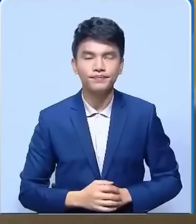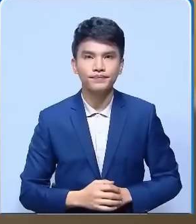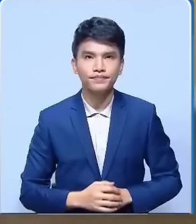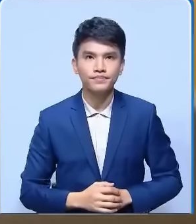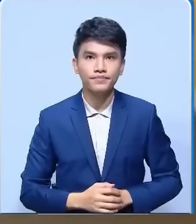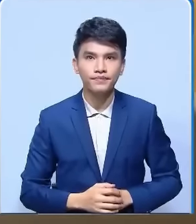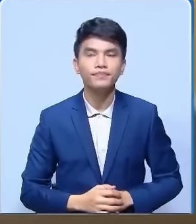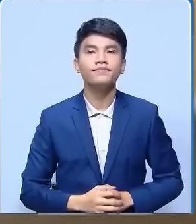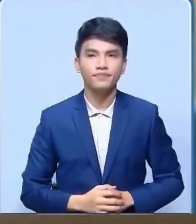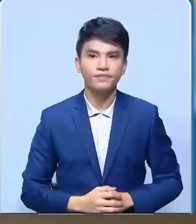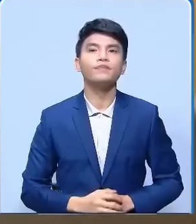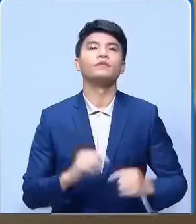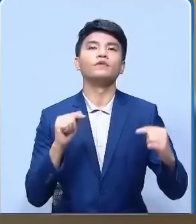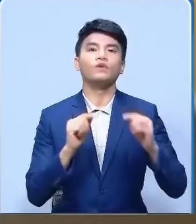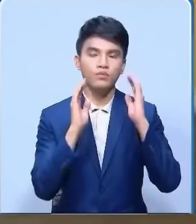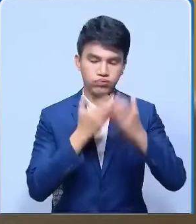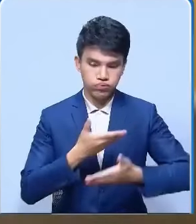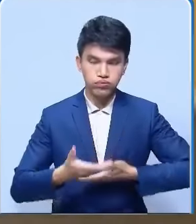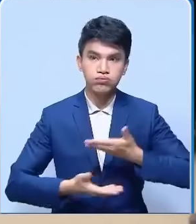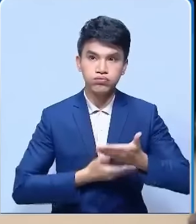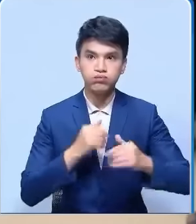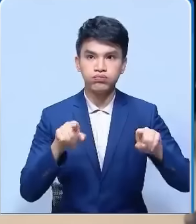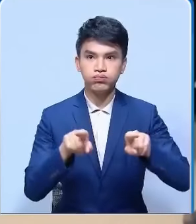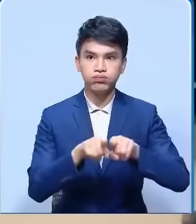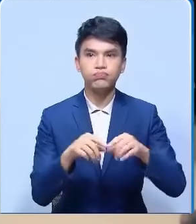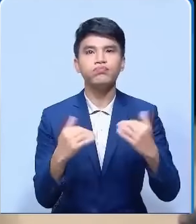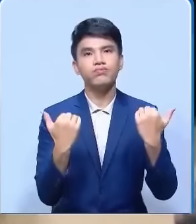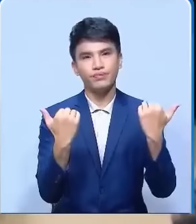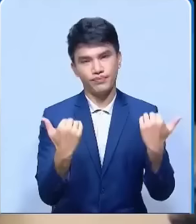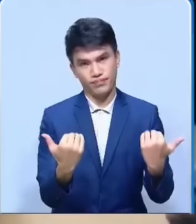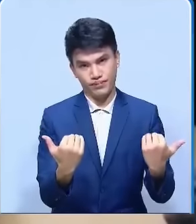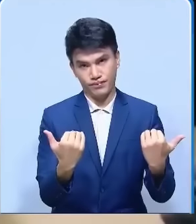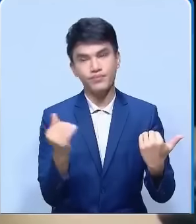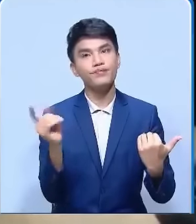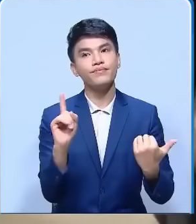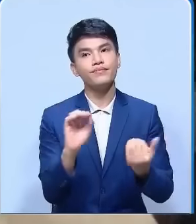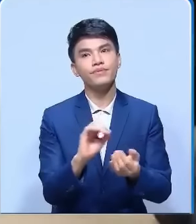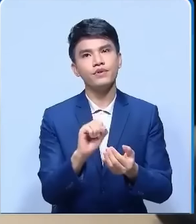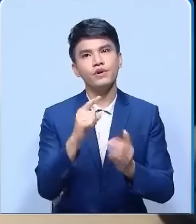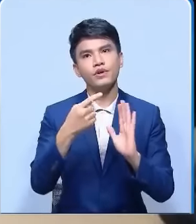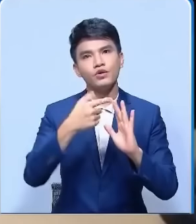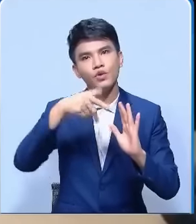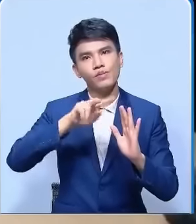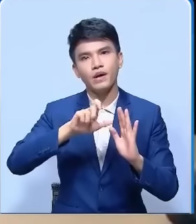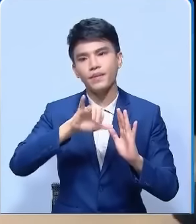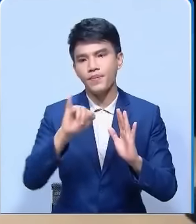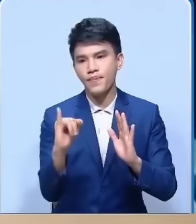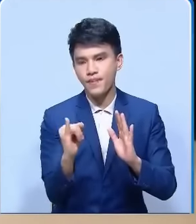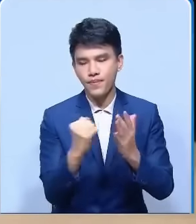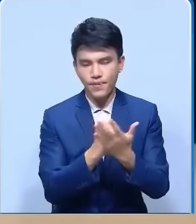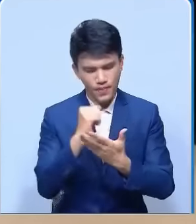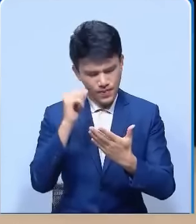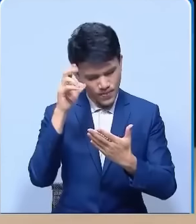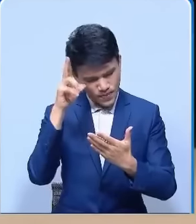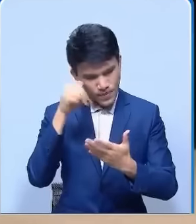เป็นในฐานะผู้ค้าด้วยนะคุณผู้ชมต่อมานางสาวอนุสราก็คบหากับนายสุภกิจแล้วก็ร่วมกันค้ายาบ้าแล้ว